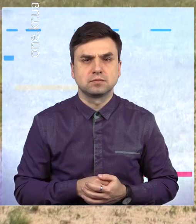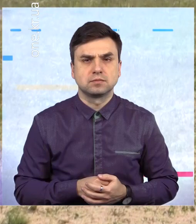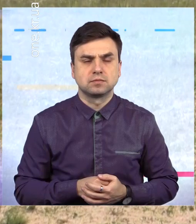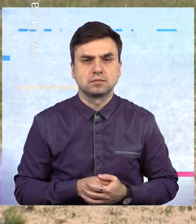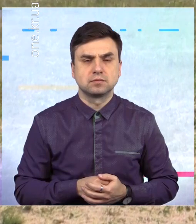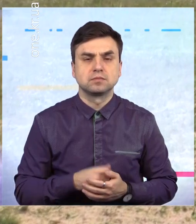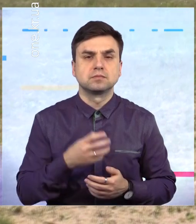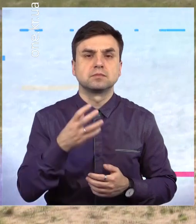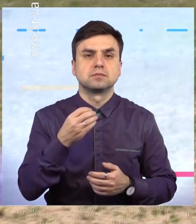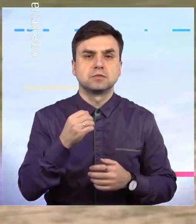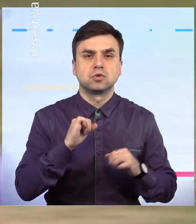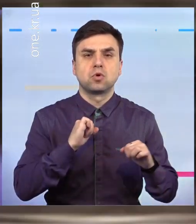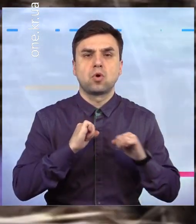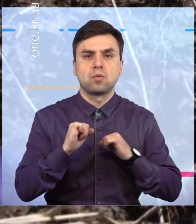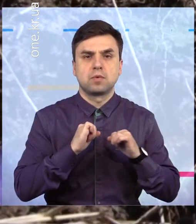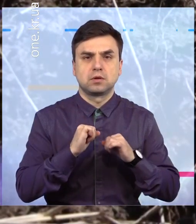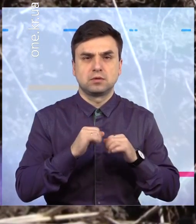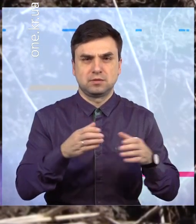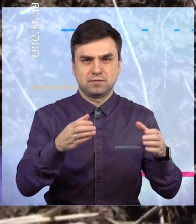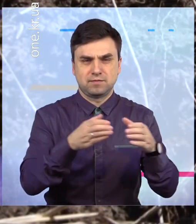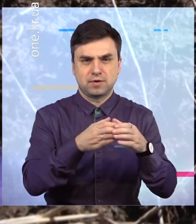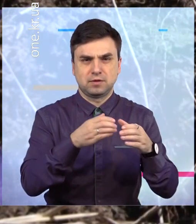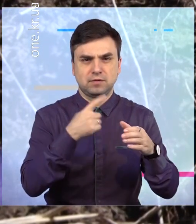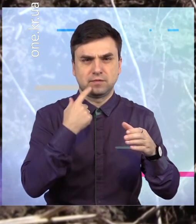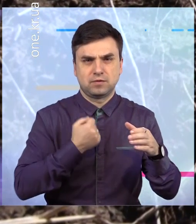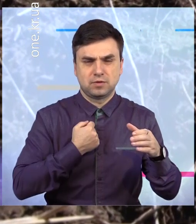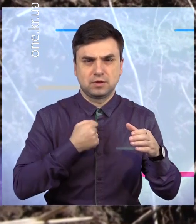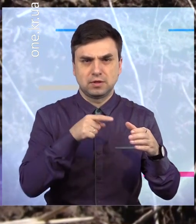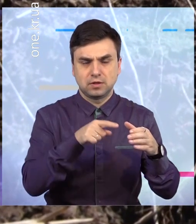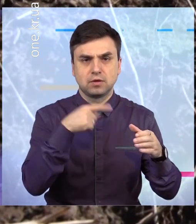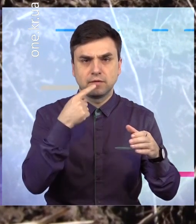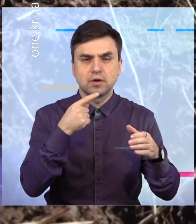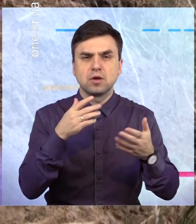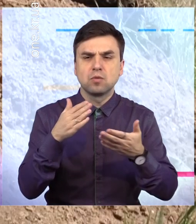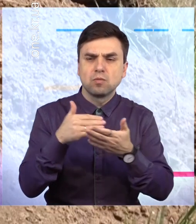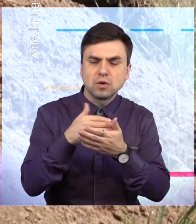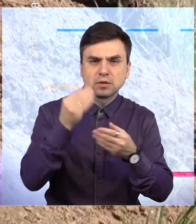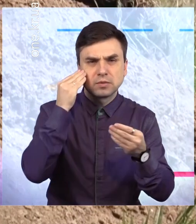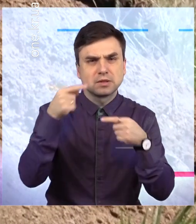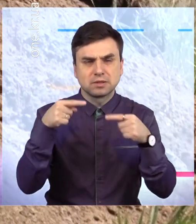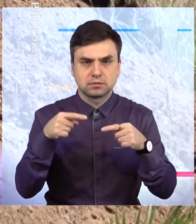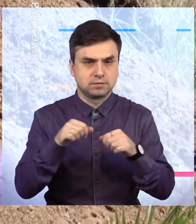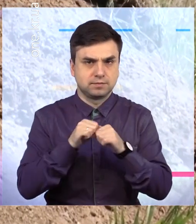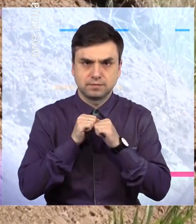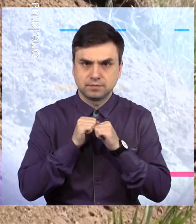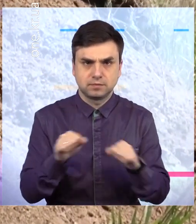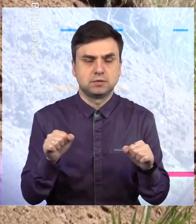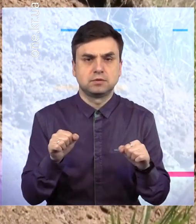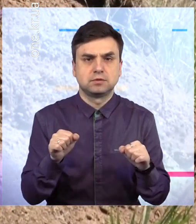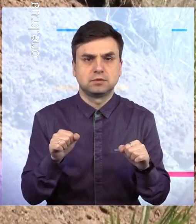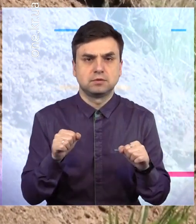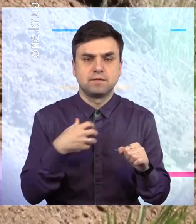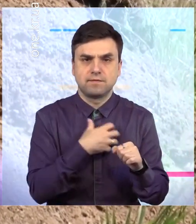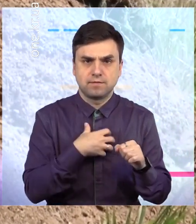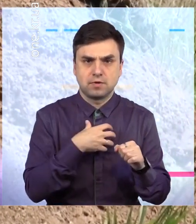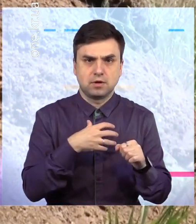командир тероборони зазначив про необхідність усунення будь-яких політичних суперечок та розбіжностей. І тому підтримка від міста є більш ніж нагальною.